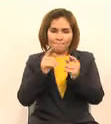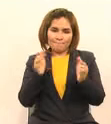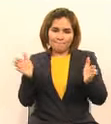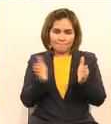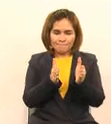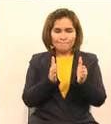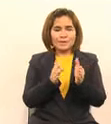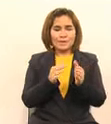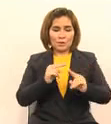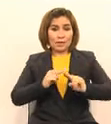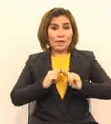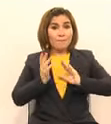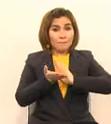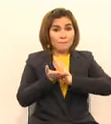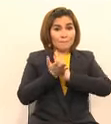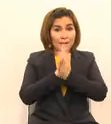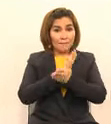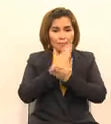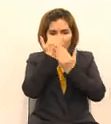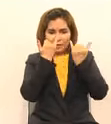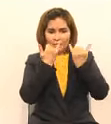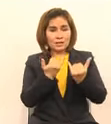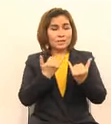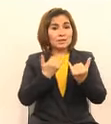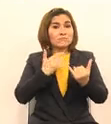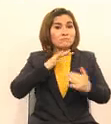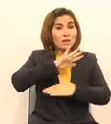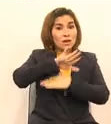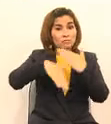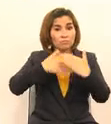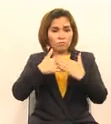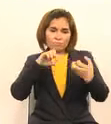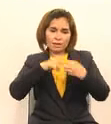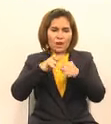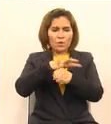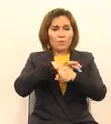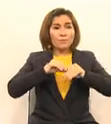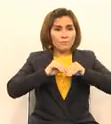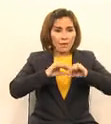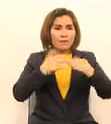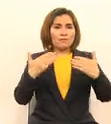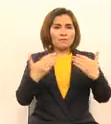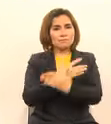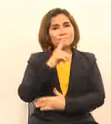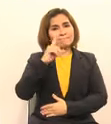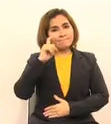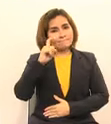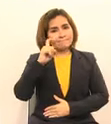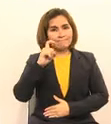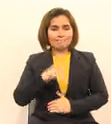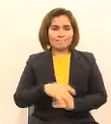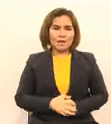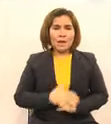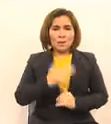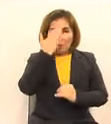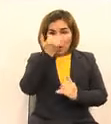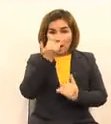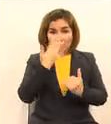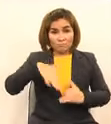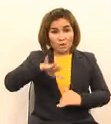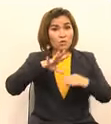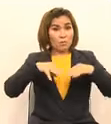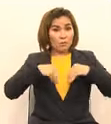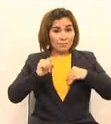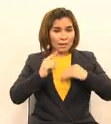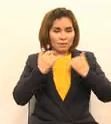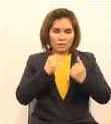ปรับครับคือเราอยู่ในสถานการณ์นี้เราไม่สามารถเปลี่ยนแปลงความเป็นจริงได้นะครับว่าเรากำลังอยู่ในภายใต้วิกฤตการระบาดของโควิด-19